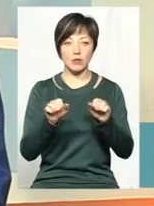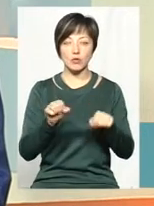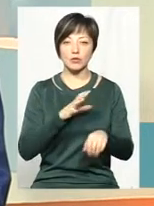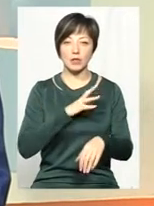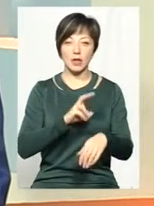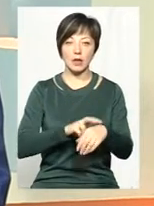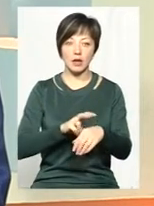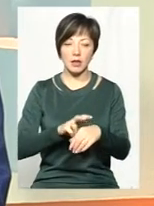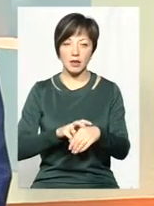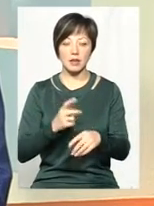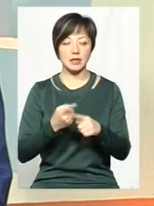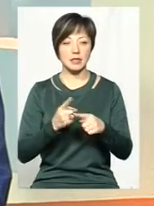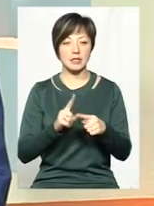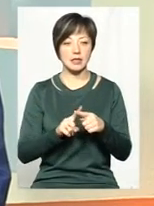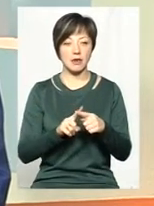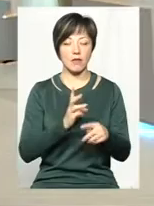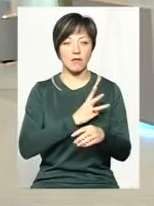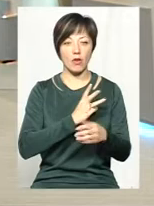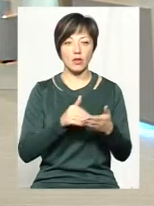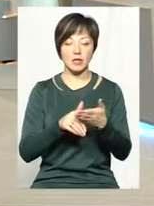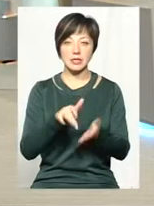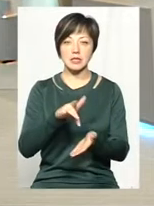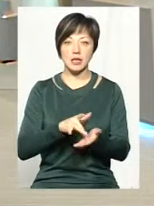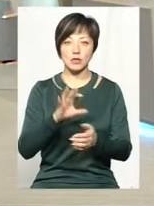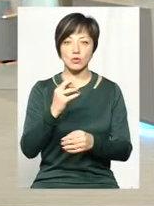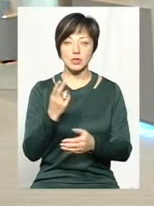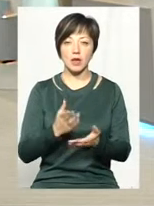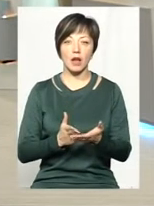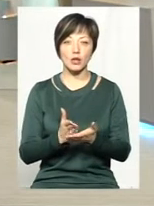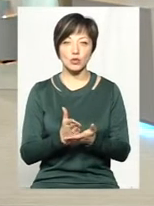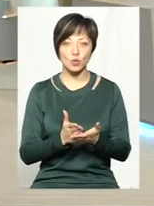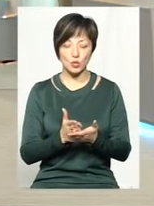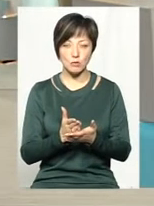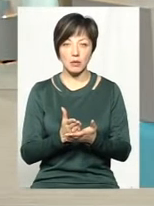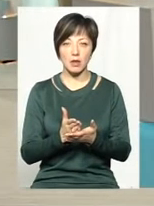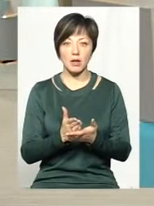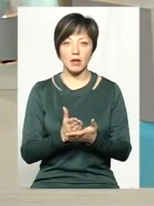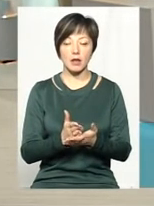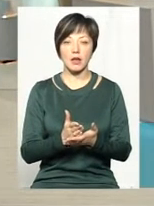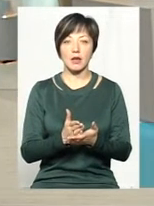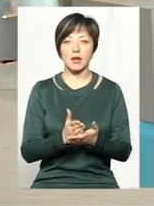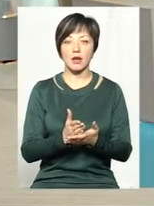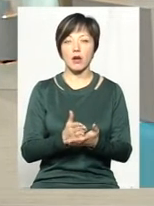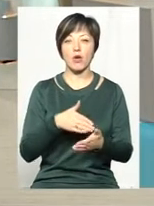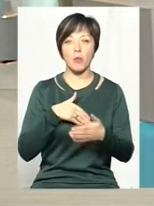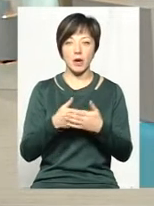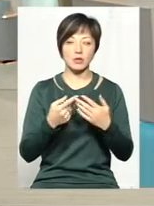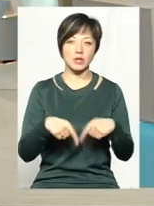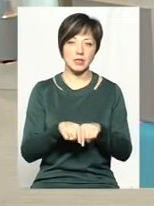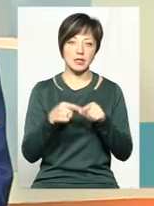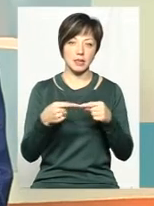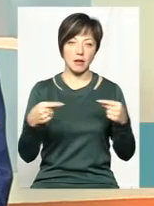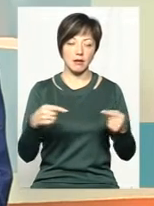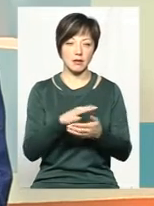лікарі, це волонтери центрів соціальних служб, ПТНЗ, громадських організацій і так далі.